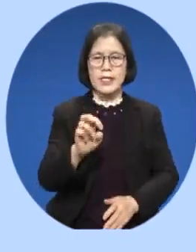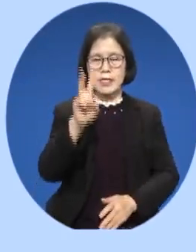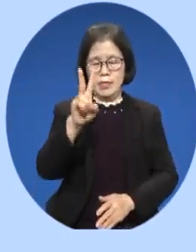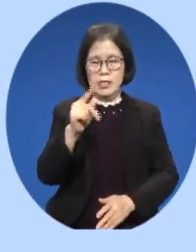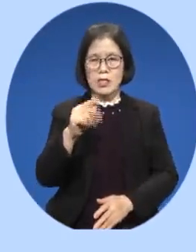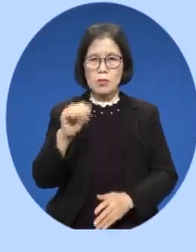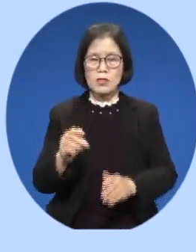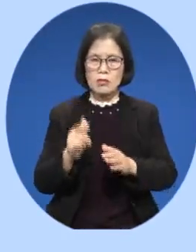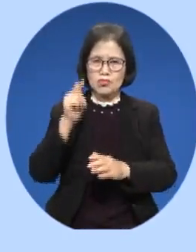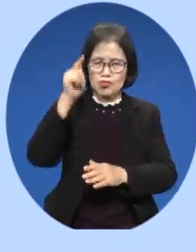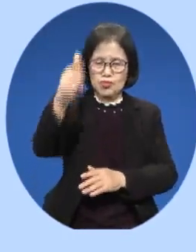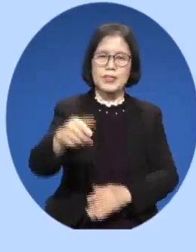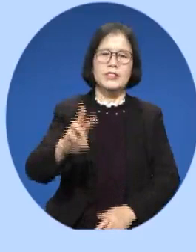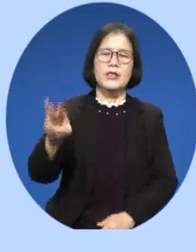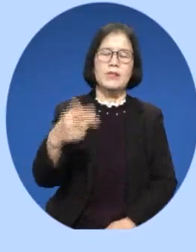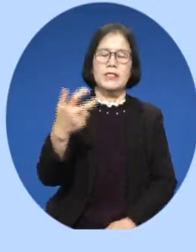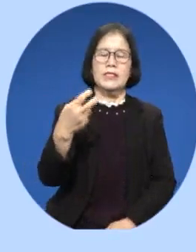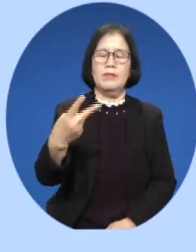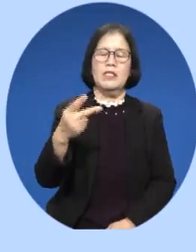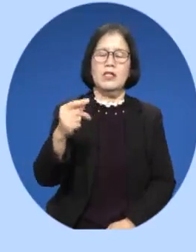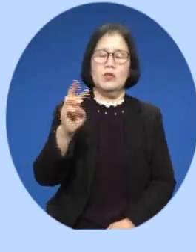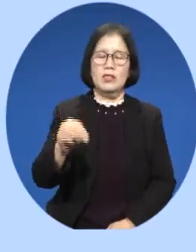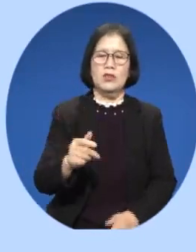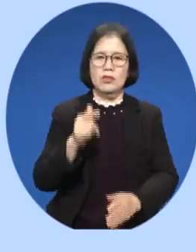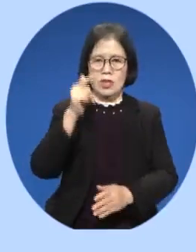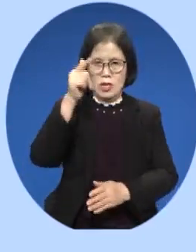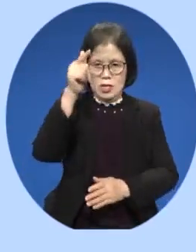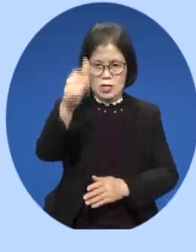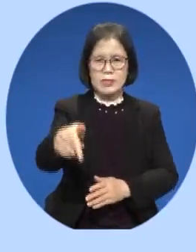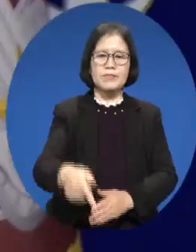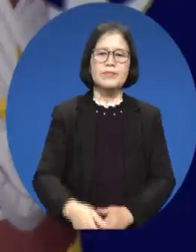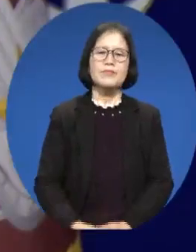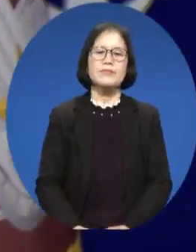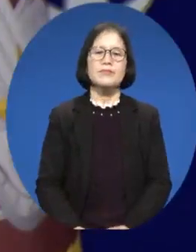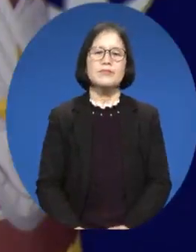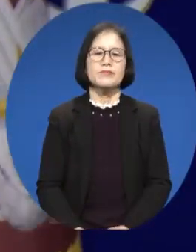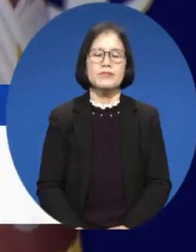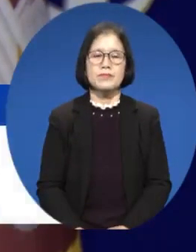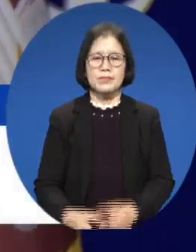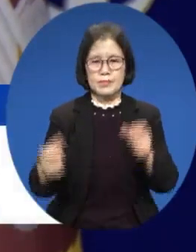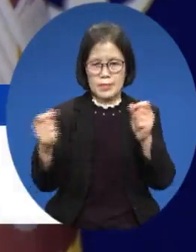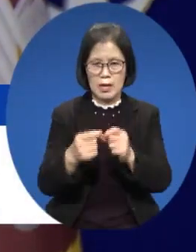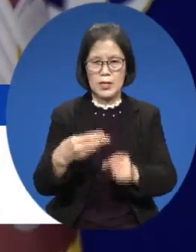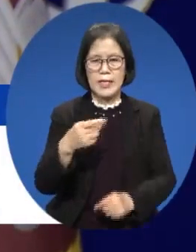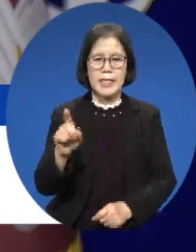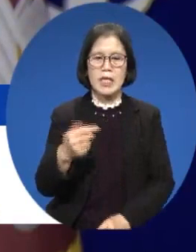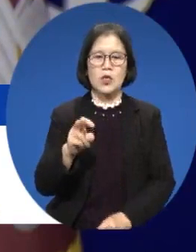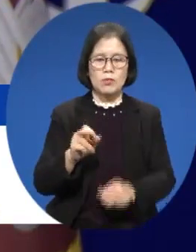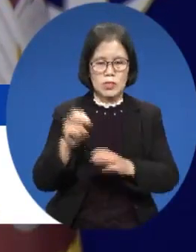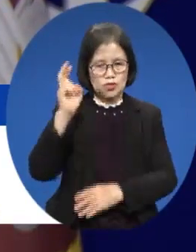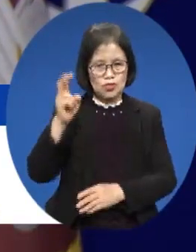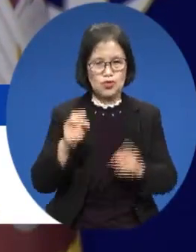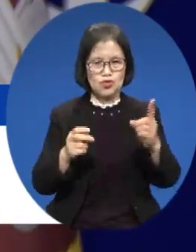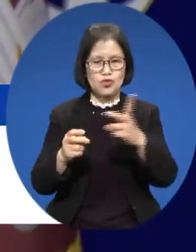찍고 380 km 를 비행해 화되어 밥알 섬의 떨어졌습니다 단거리 탄도 미사일로 추정되는 두발의